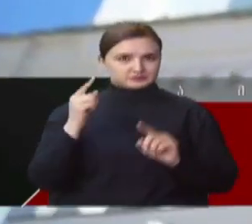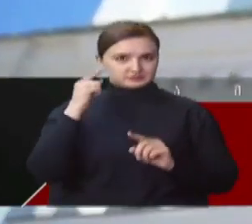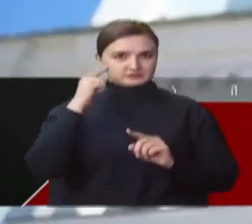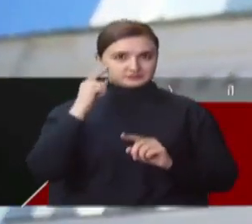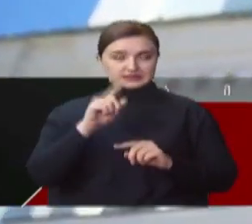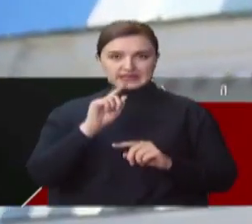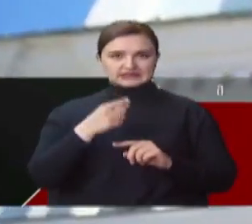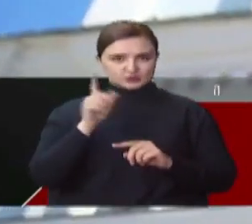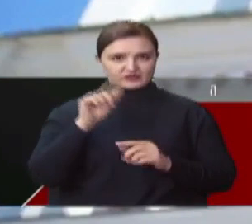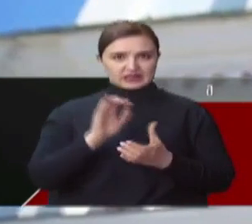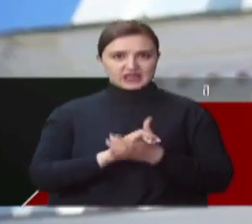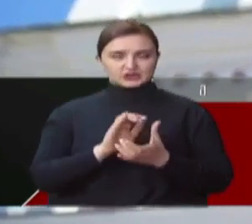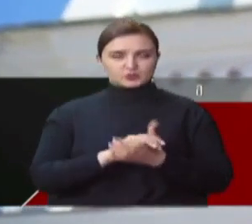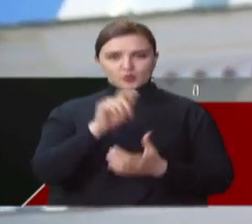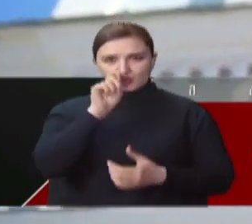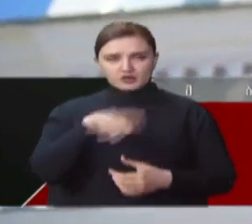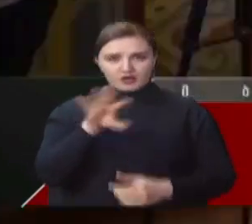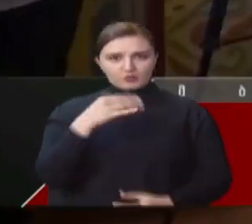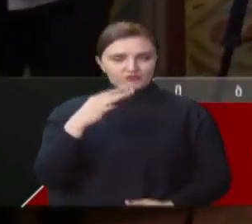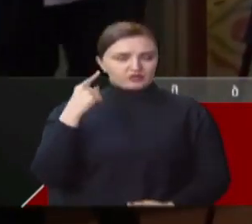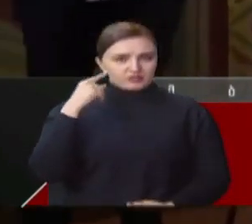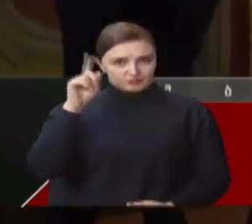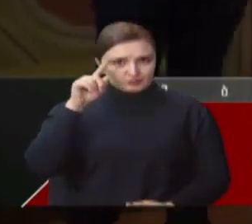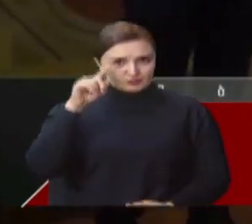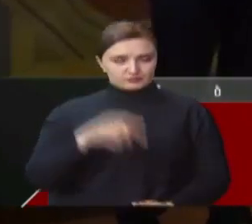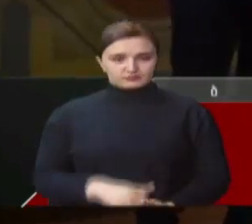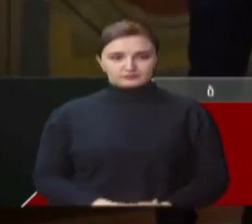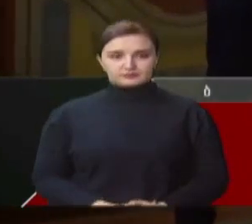ძალიან ნაცნობი ხმა თითოეული უკრაინელისთვის.